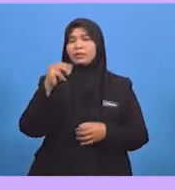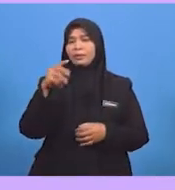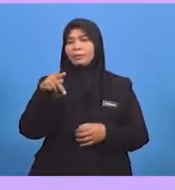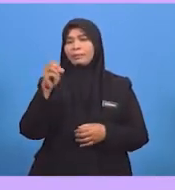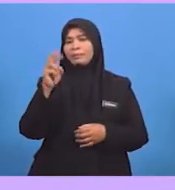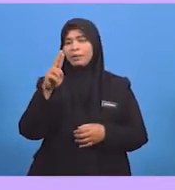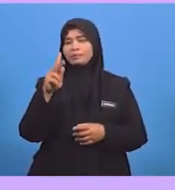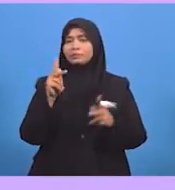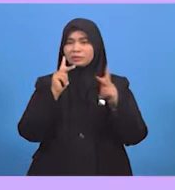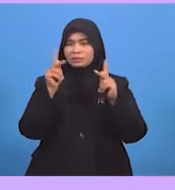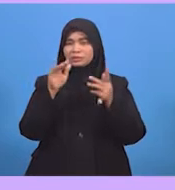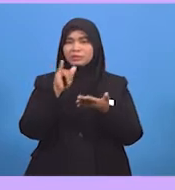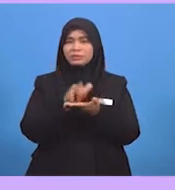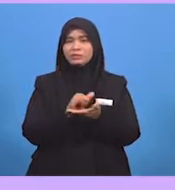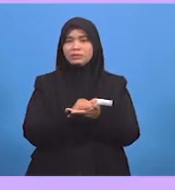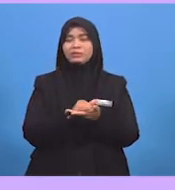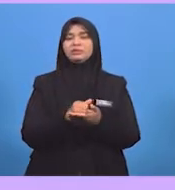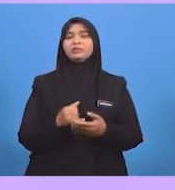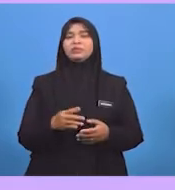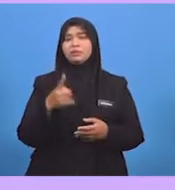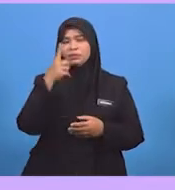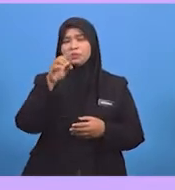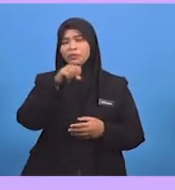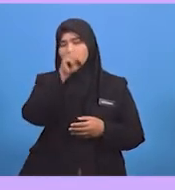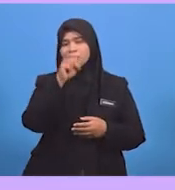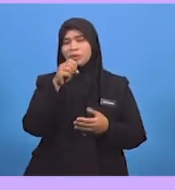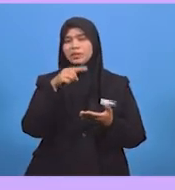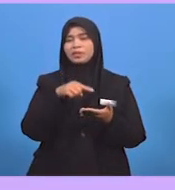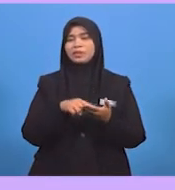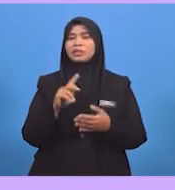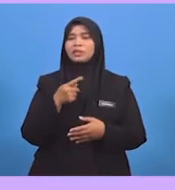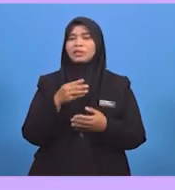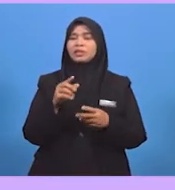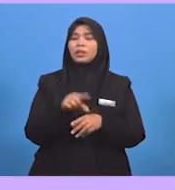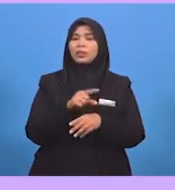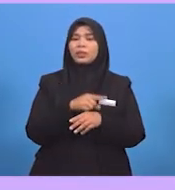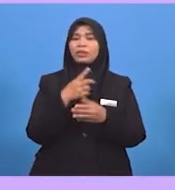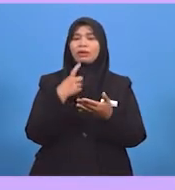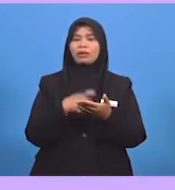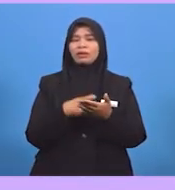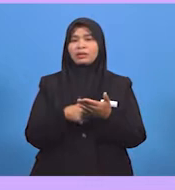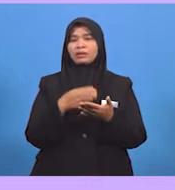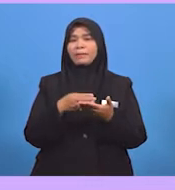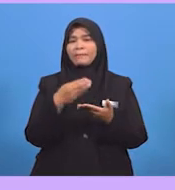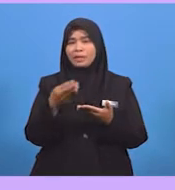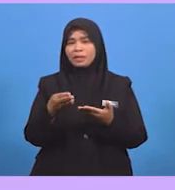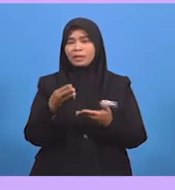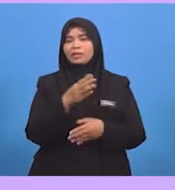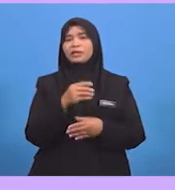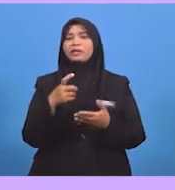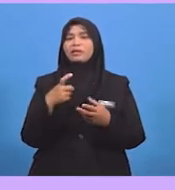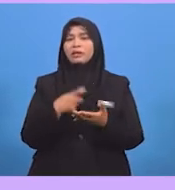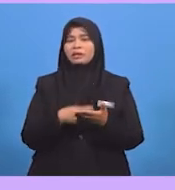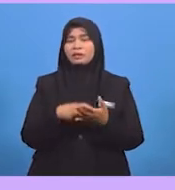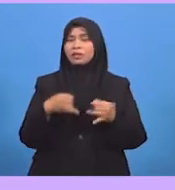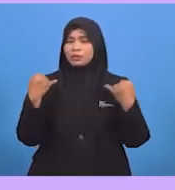tersebut? Murid-murid, untuk soalan ini, kita gunakan harga belian atau harga jualan.